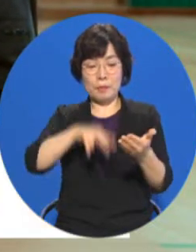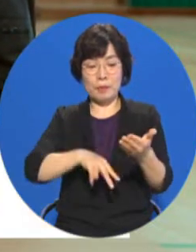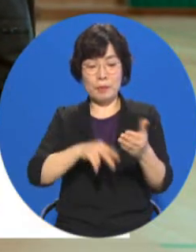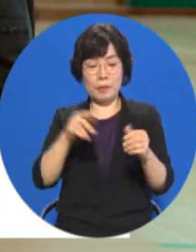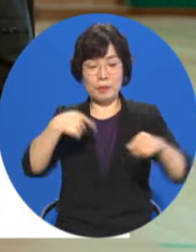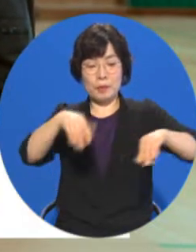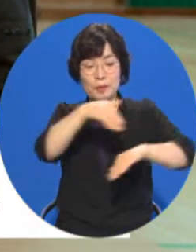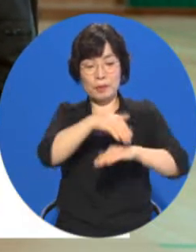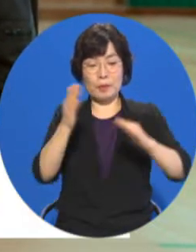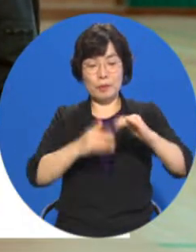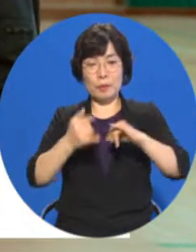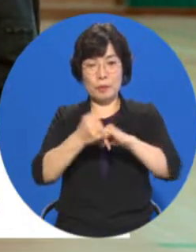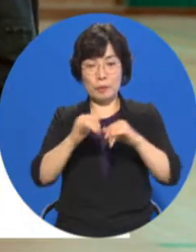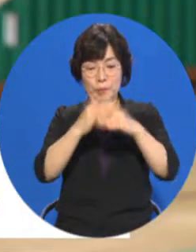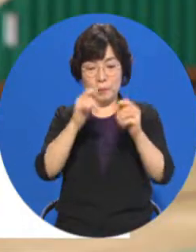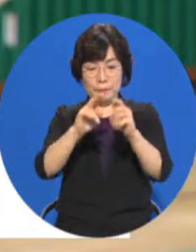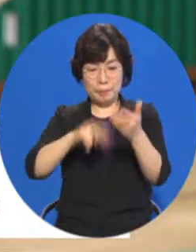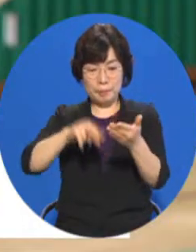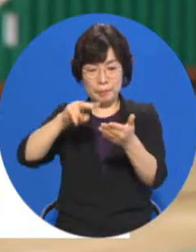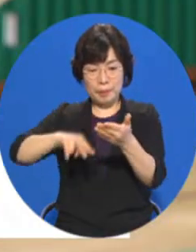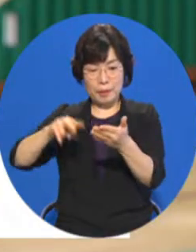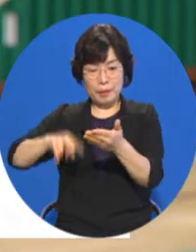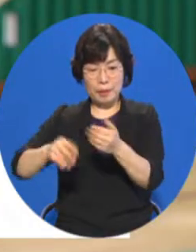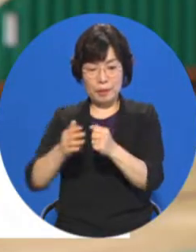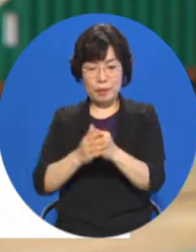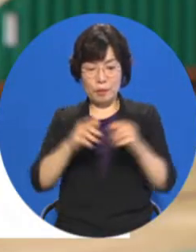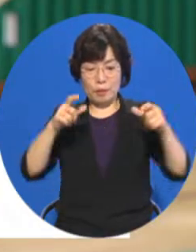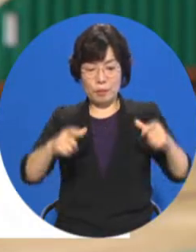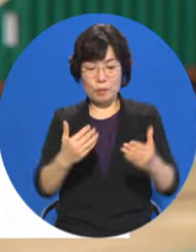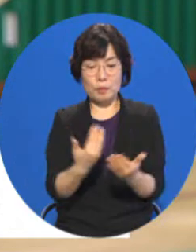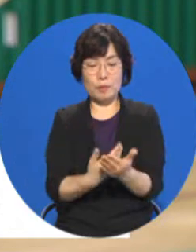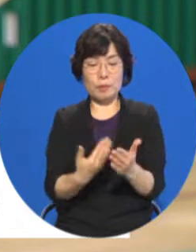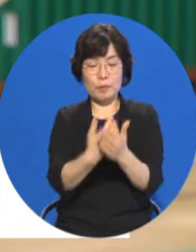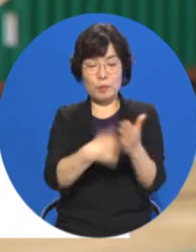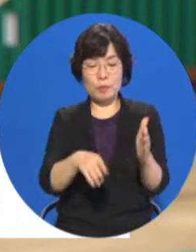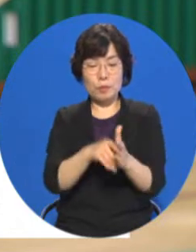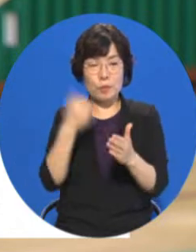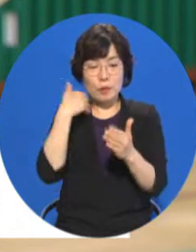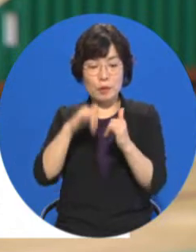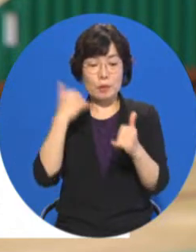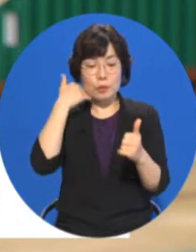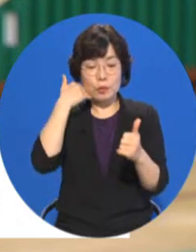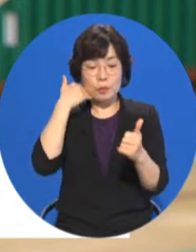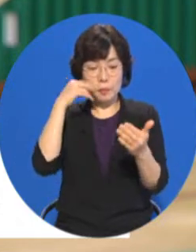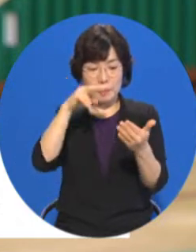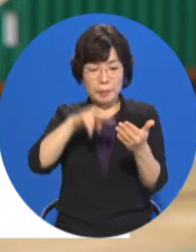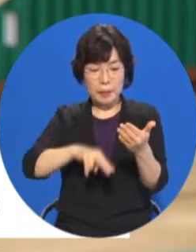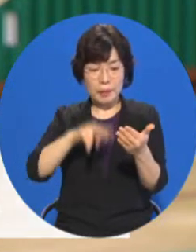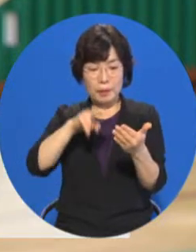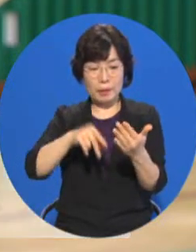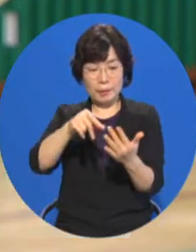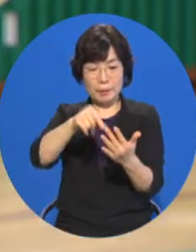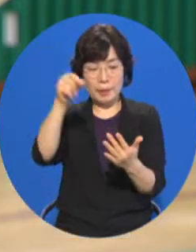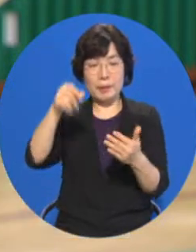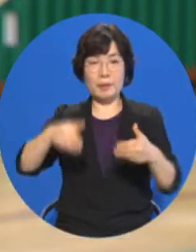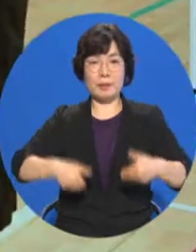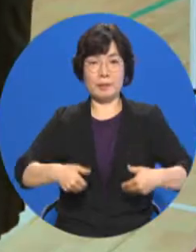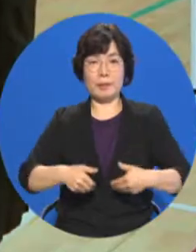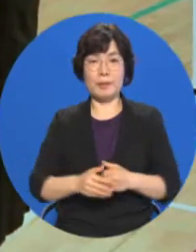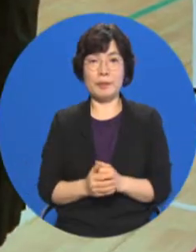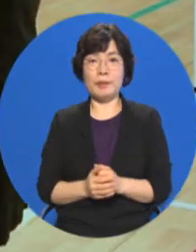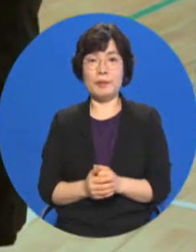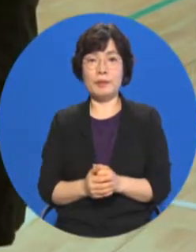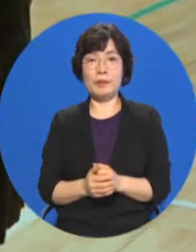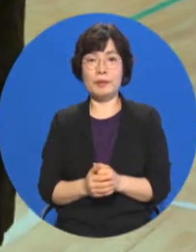정책이나 공약 p 점들을 꼼꼼히 살펴서 우리 지역을 위한 참 일꾼이 누구인지 신중하게 선택하셔야 겠습니다